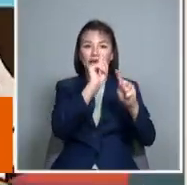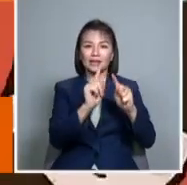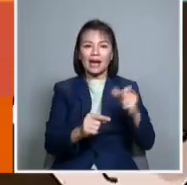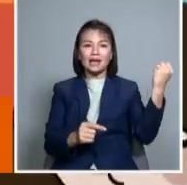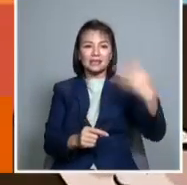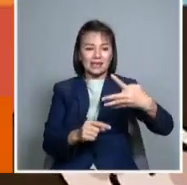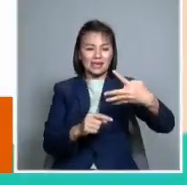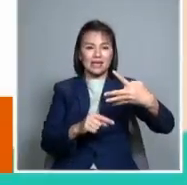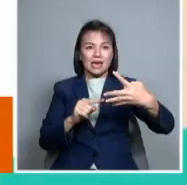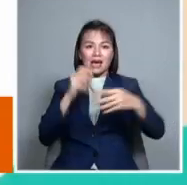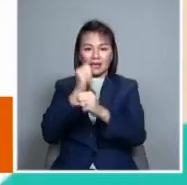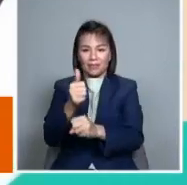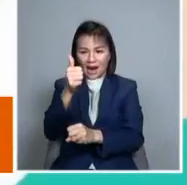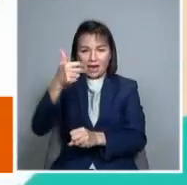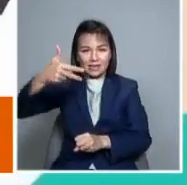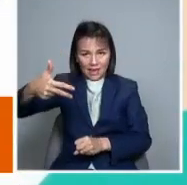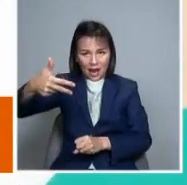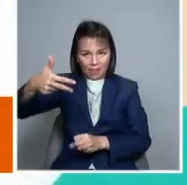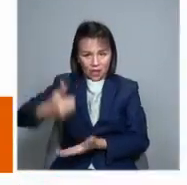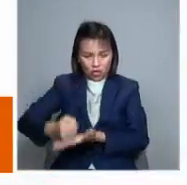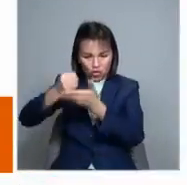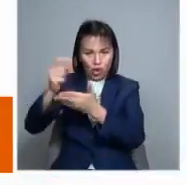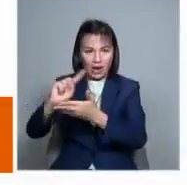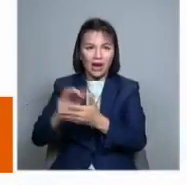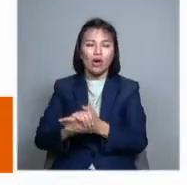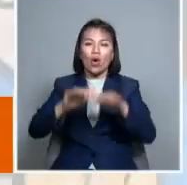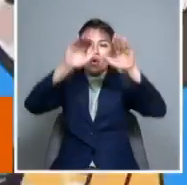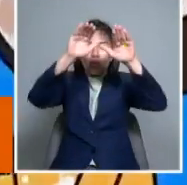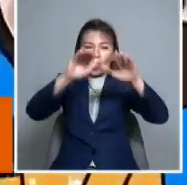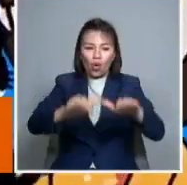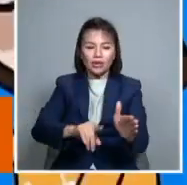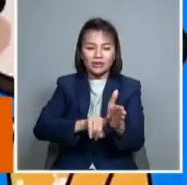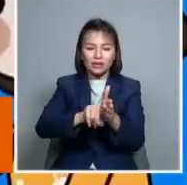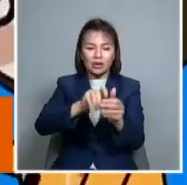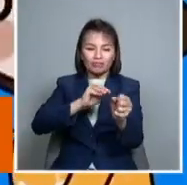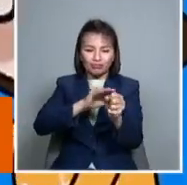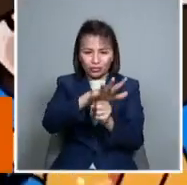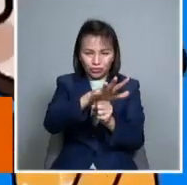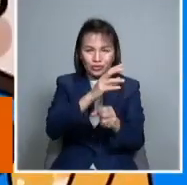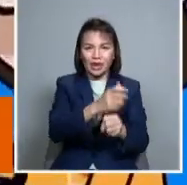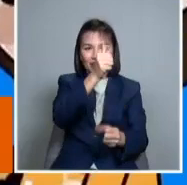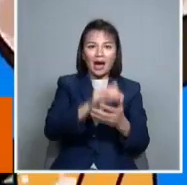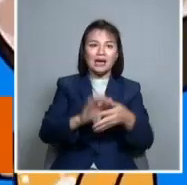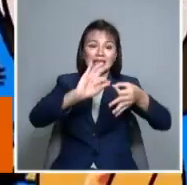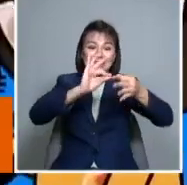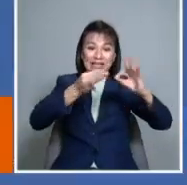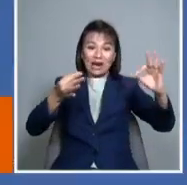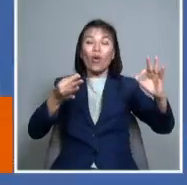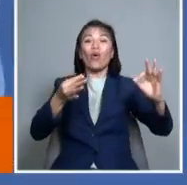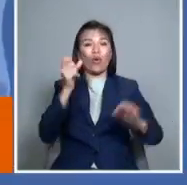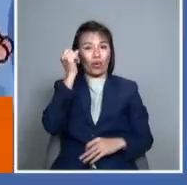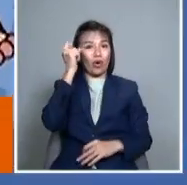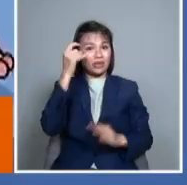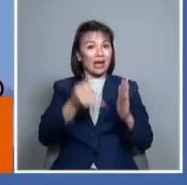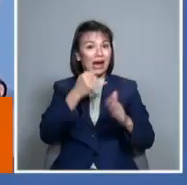แล้วก็ 3ข้อที่ควรทำในช่วงเทศกาลสงกรานต์เพื่อที่จะลดการแพร่ระบาดของเชื้อ kovea 9เพลงนี้มีเนื้อหาเข้าใจง่ายครับ